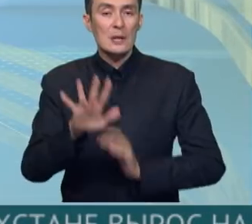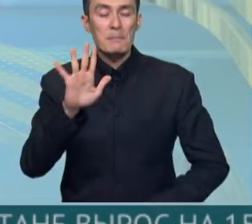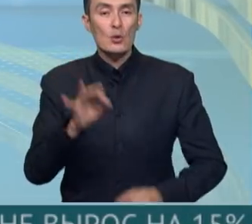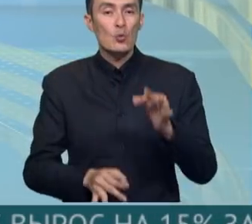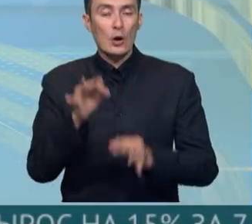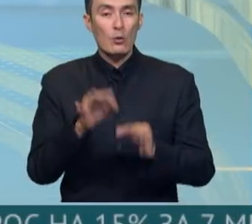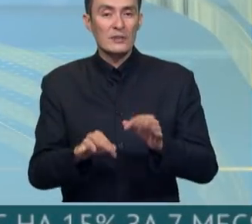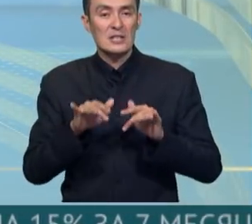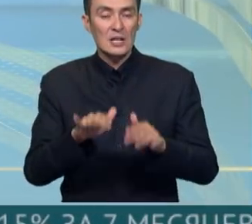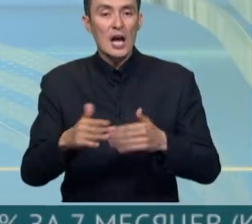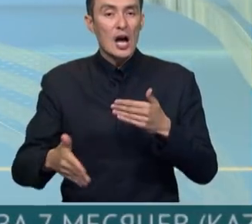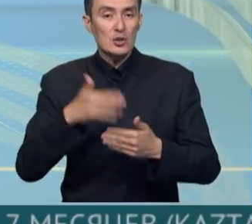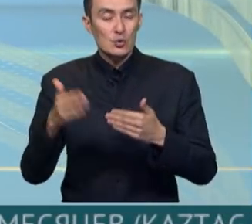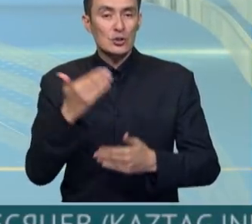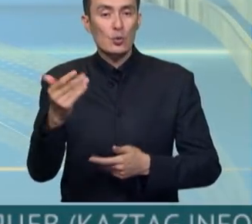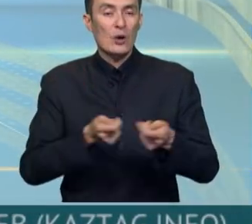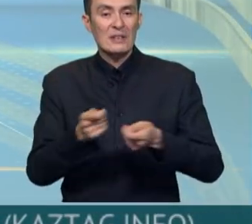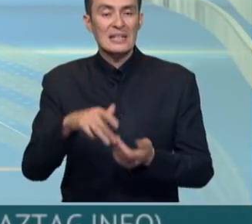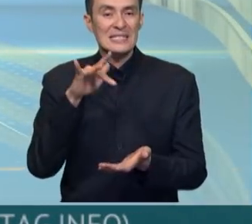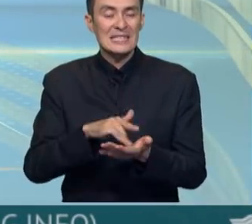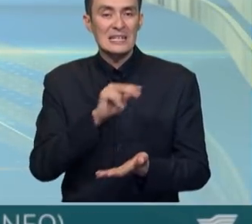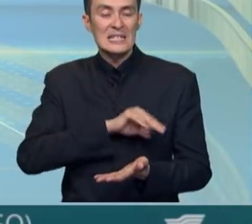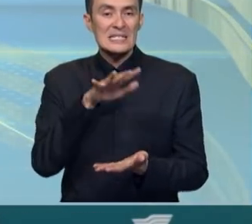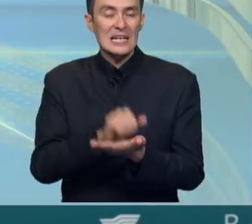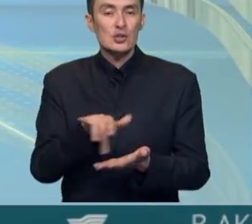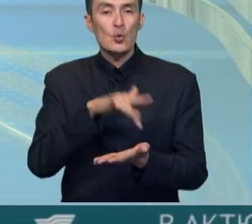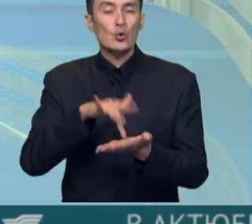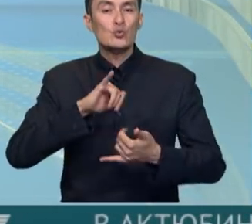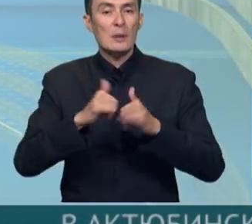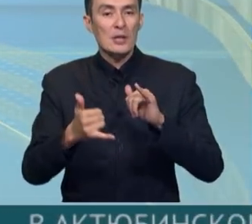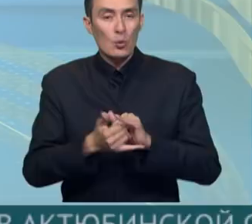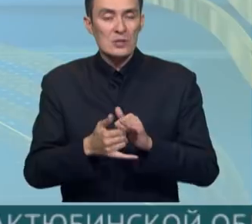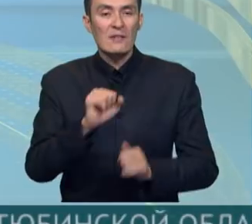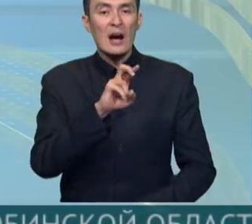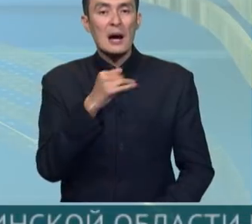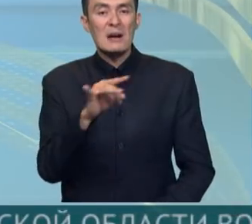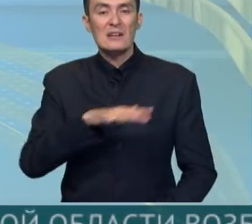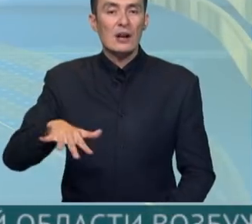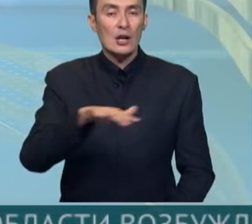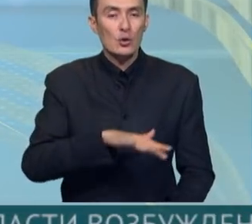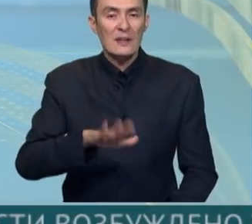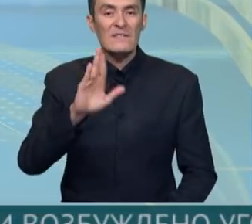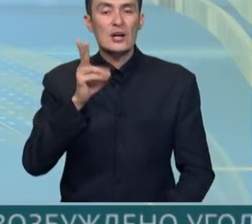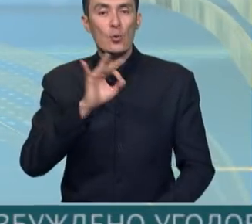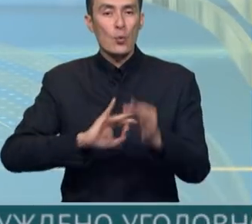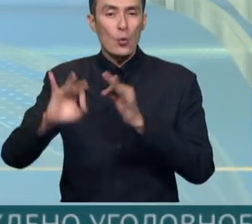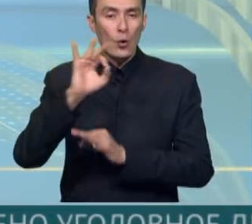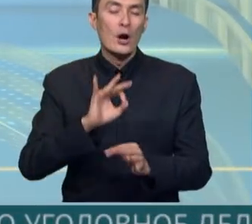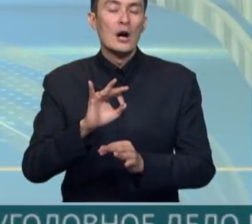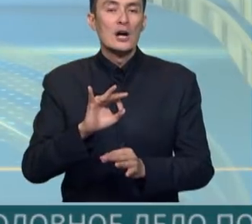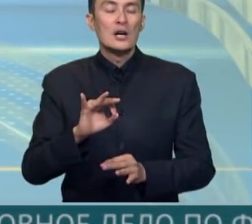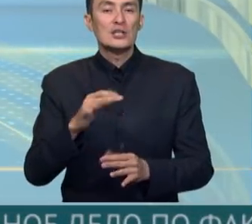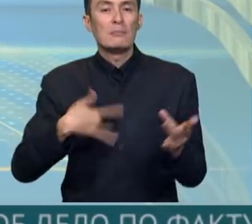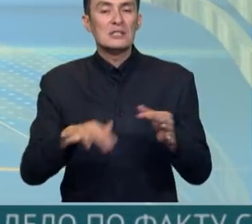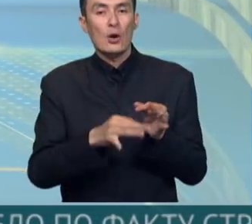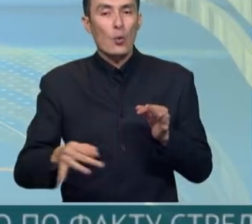195 уголовных дел, осуждены руководители центров занятости города Усть-Каменогорска, Абайского района, ВКО, Жуалинского района